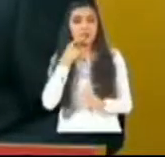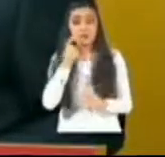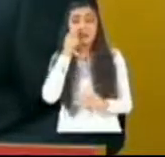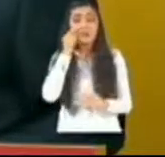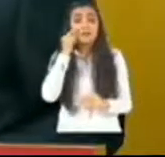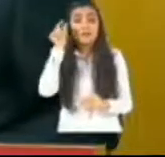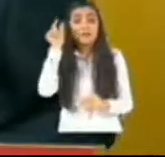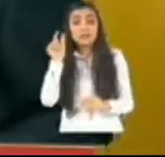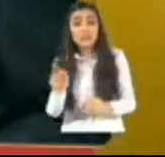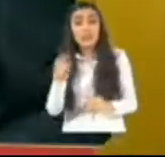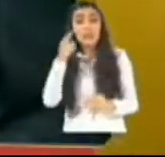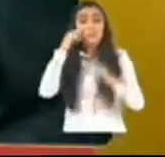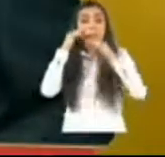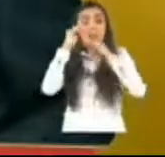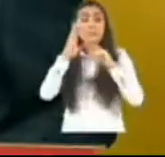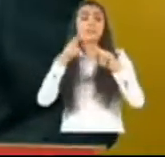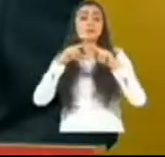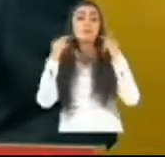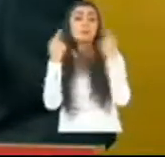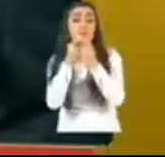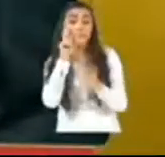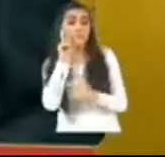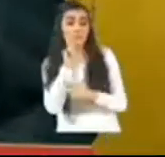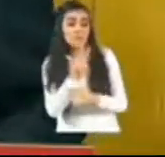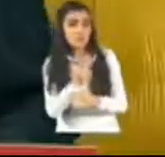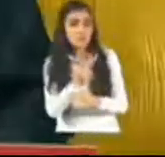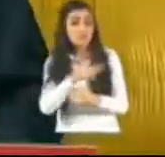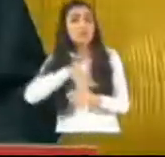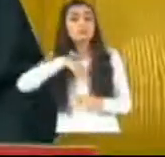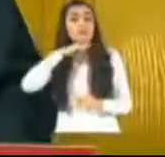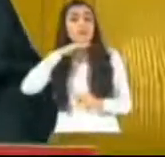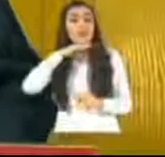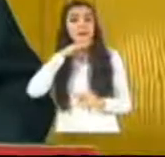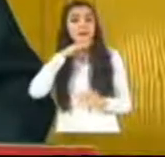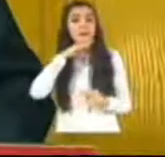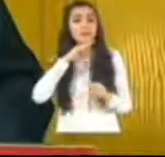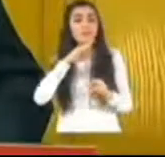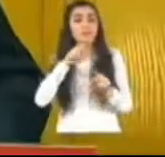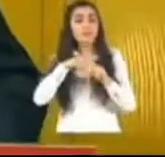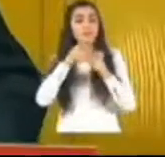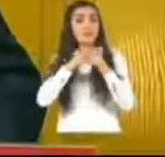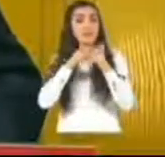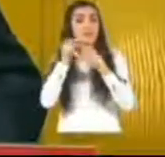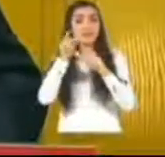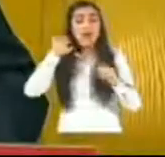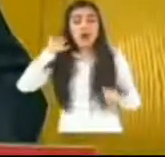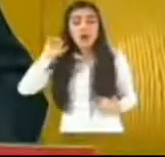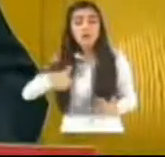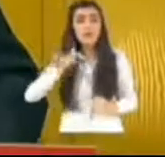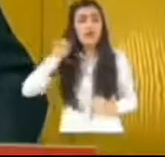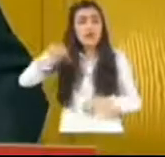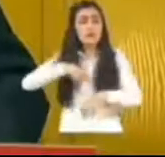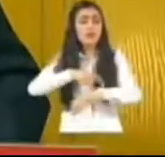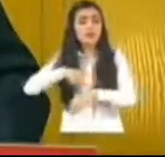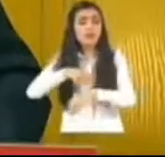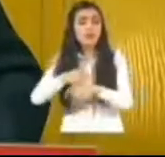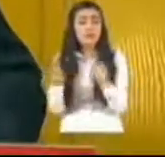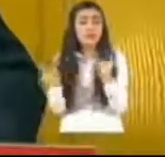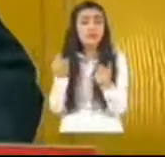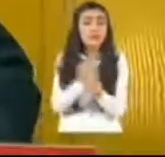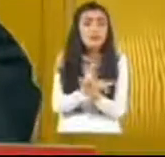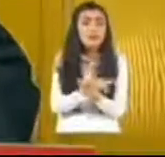İnsan, millet ve dünyaya bakışın yabancı tesirlerle her gün, her saat